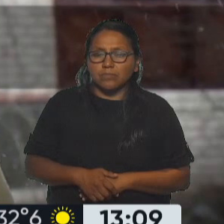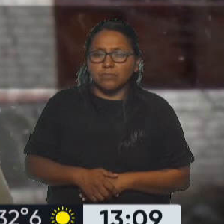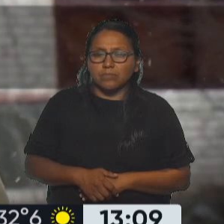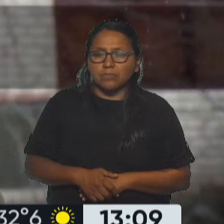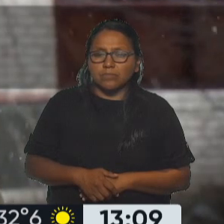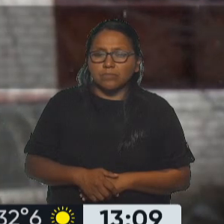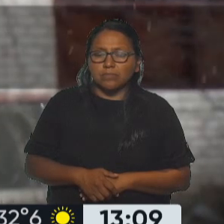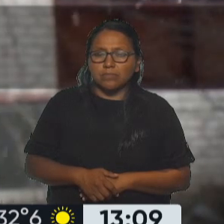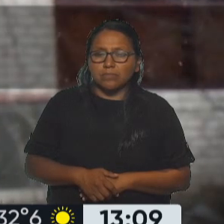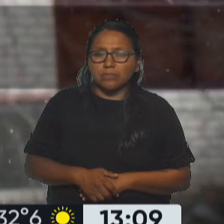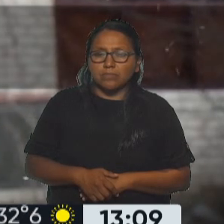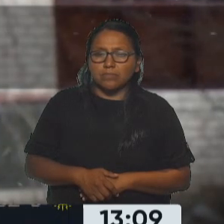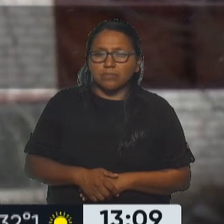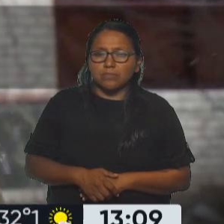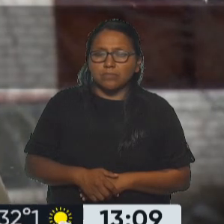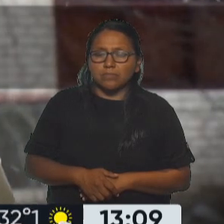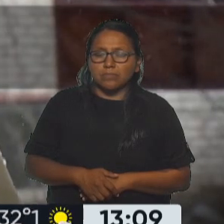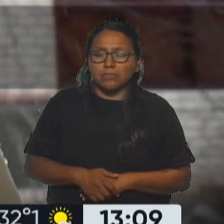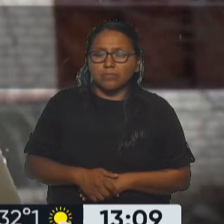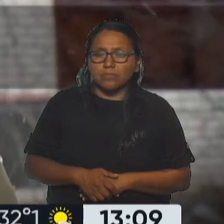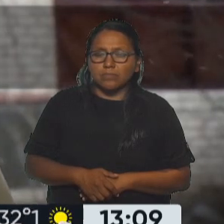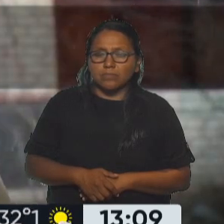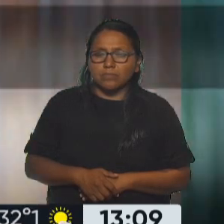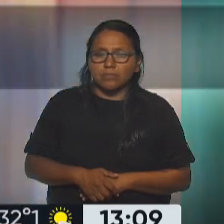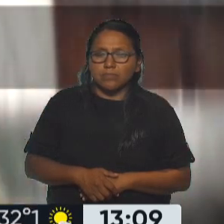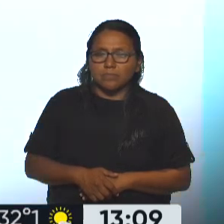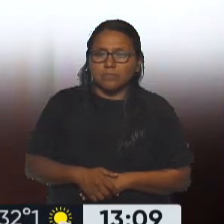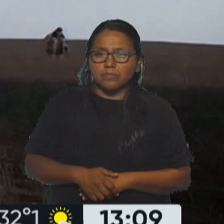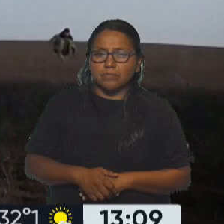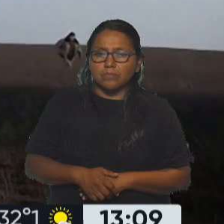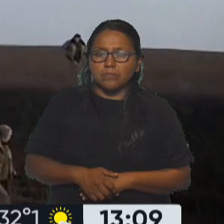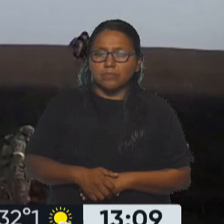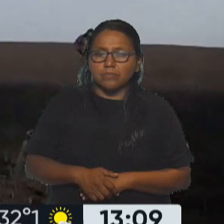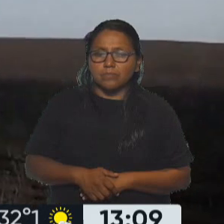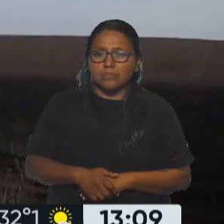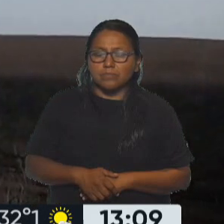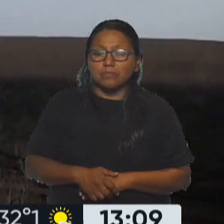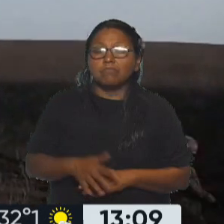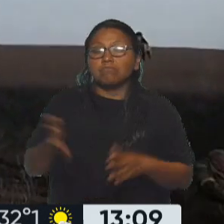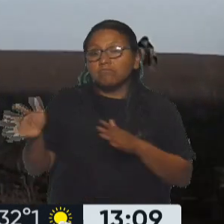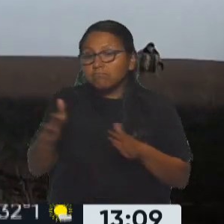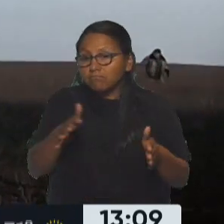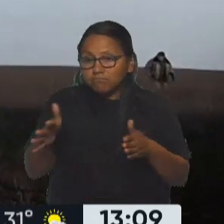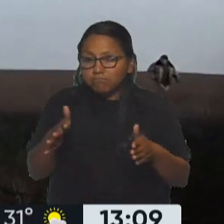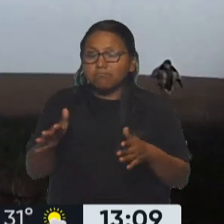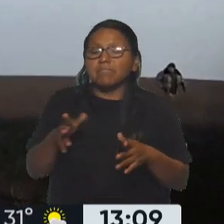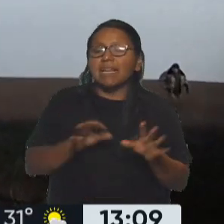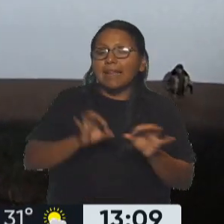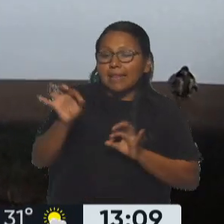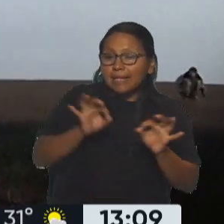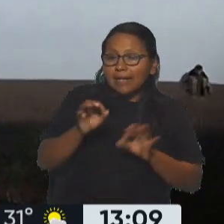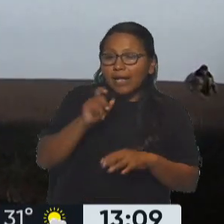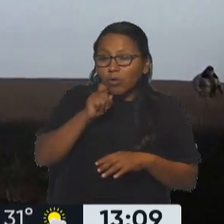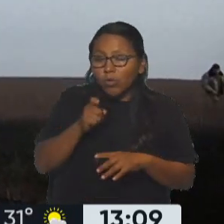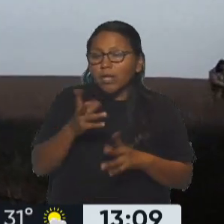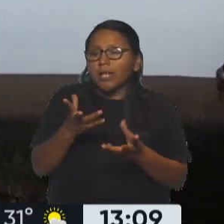трасі Бахмутській угрупування наших військ. Se estima que la estrategia de Ucrania es mantenerse